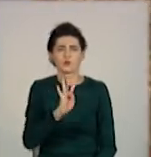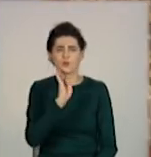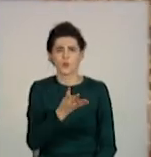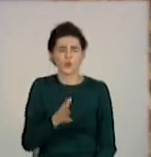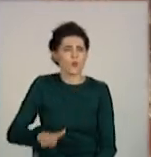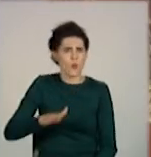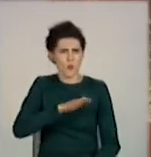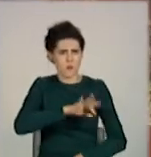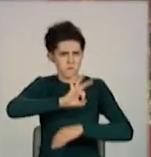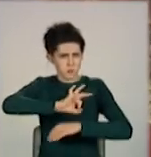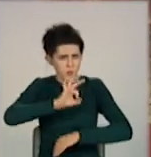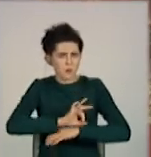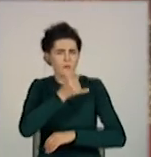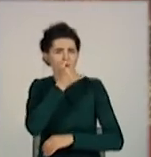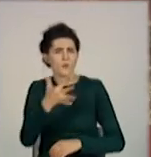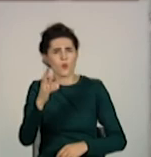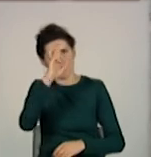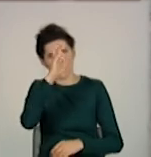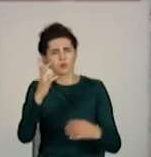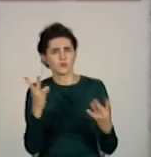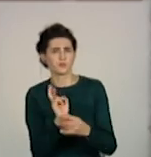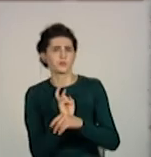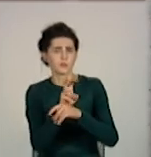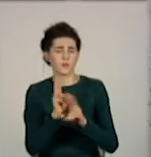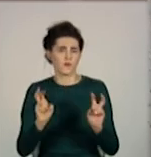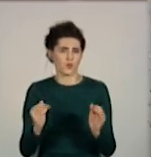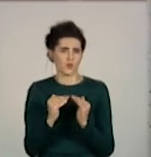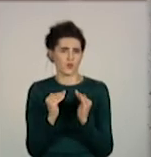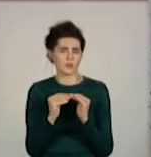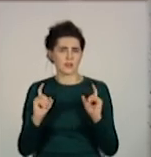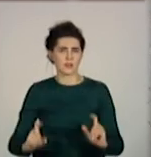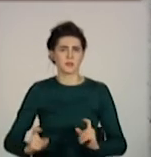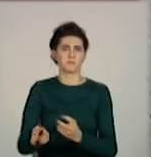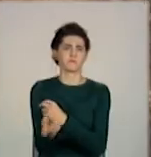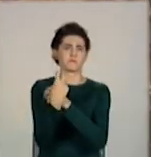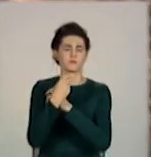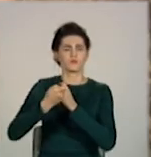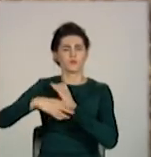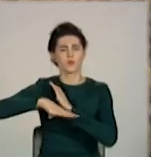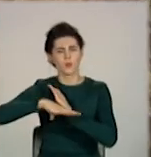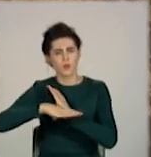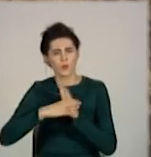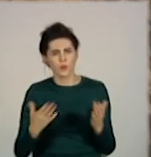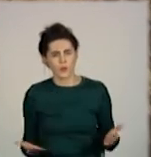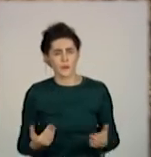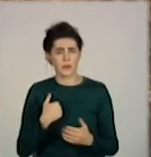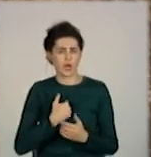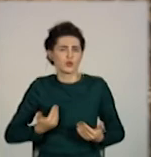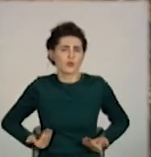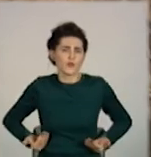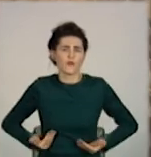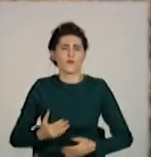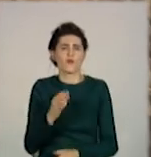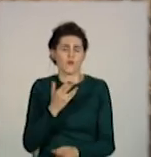ногами, тож державні послуги отримує на дому. Нам можна довідку, що ми живемо вдвох із дочкою.